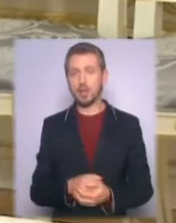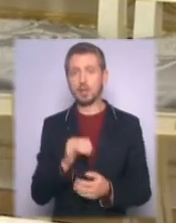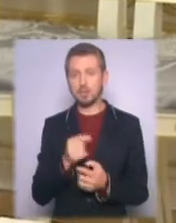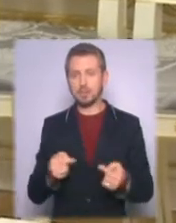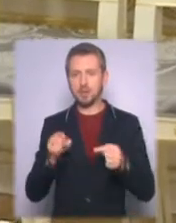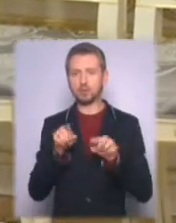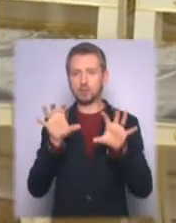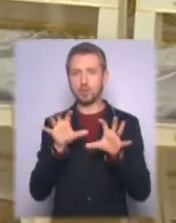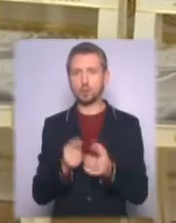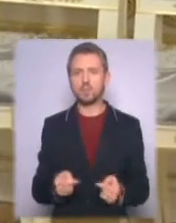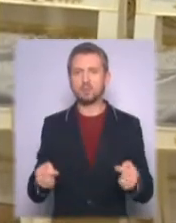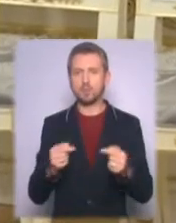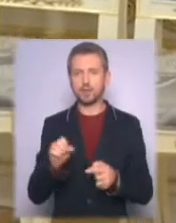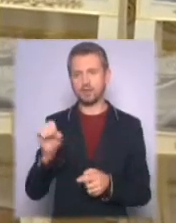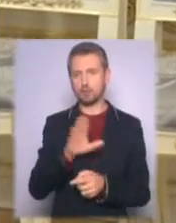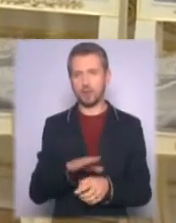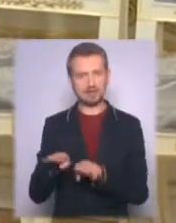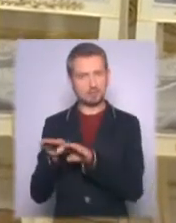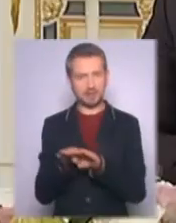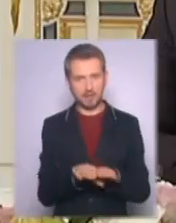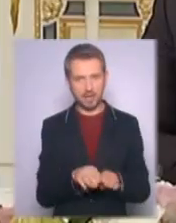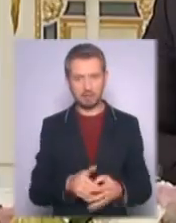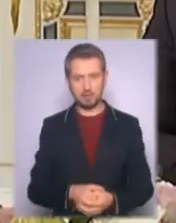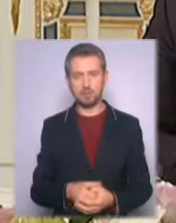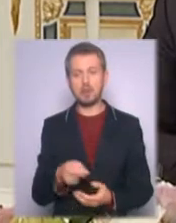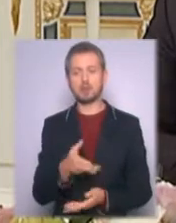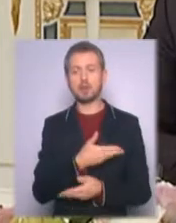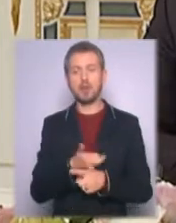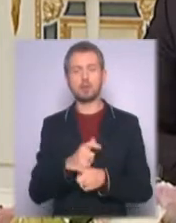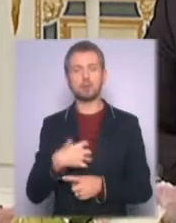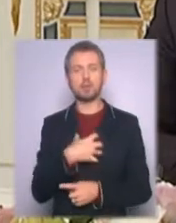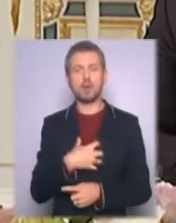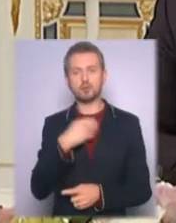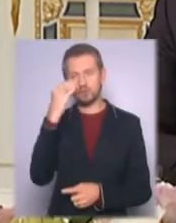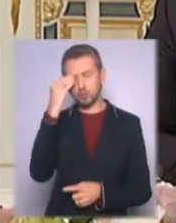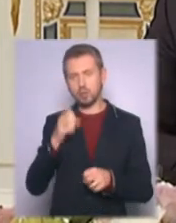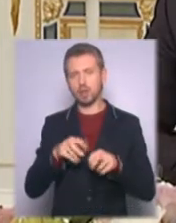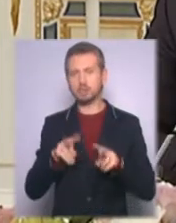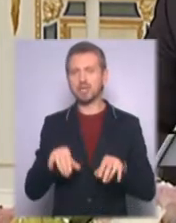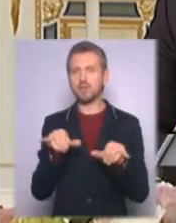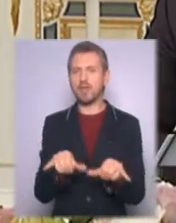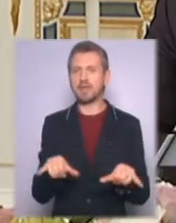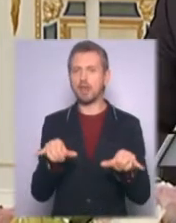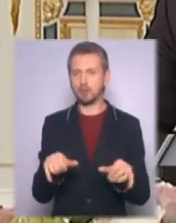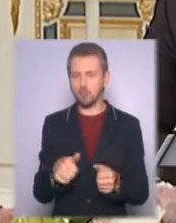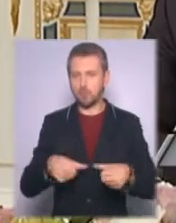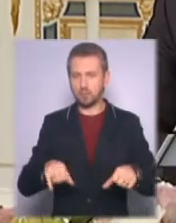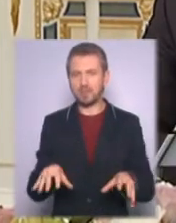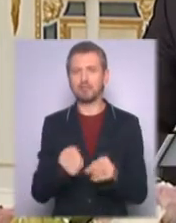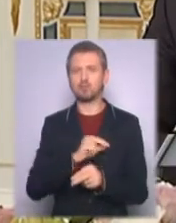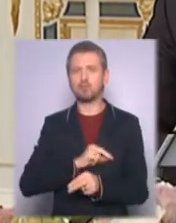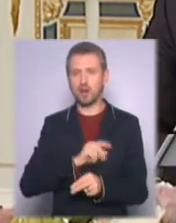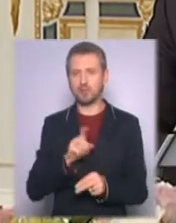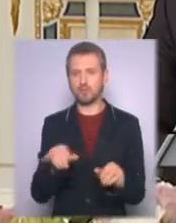закону у відповідність з європейськими стандартами. Для нас дуже важлива думка експертів Венеціанської комісії та співпраця з